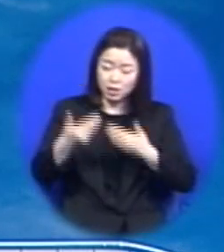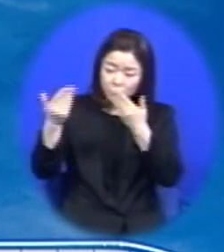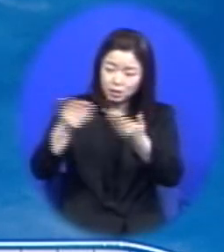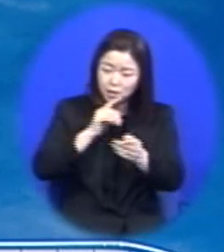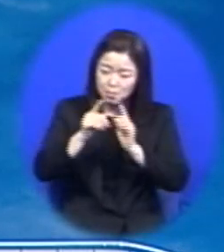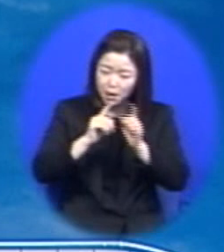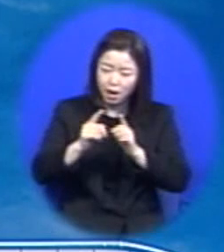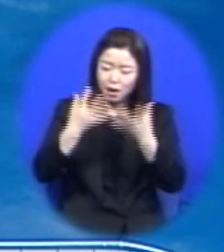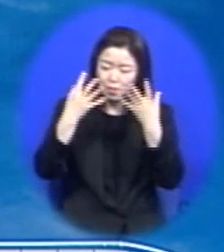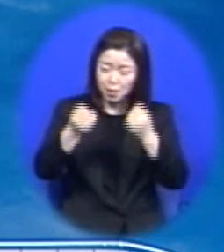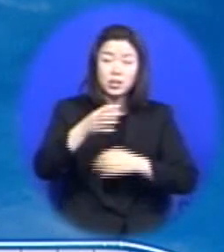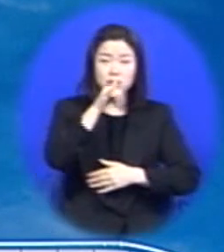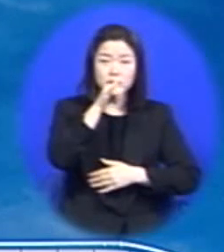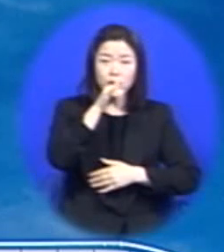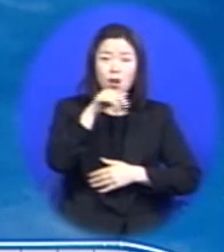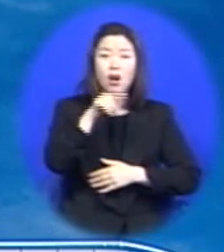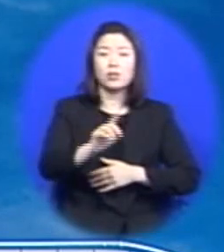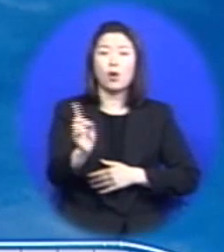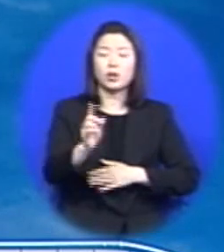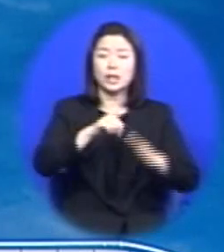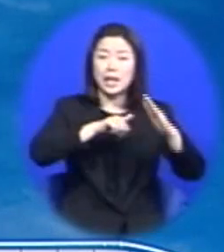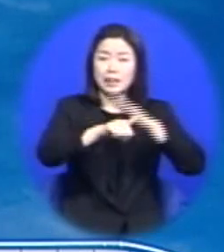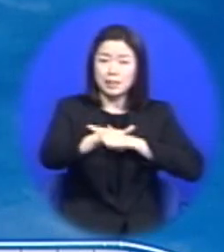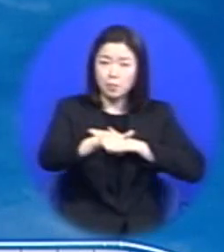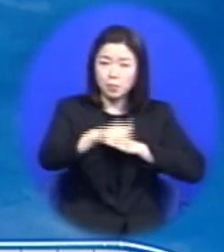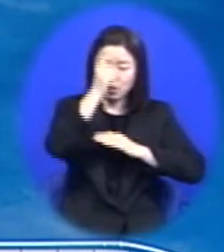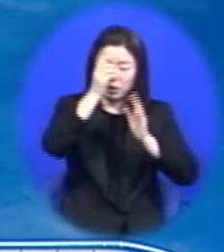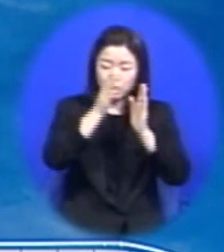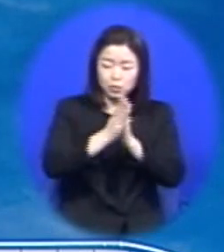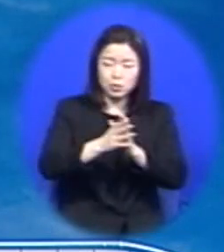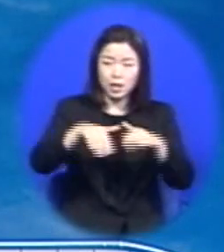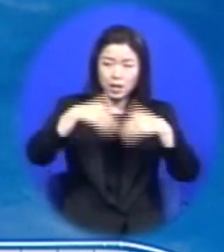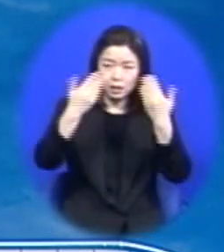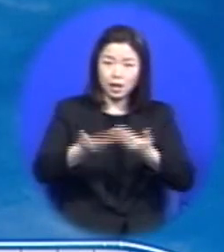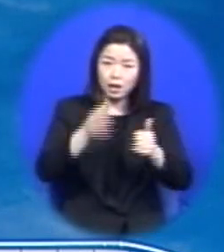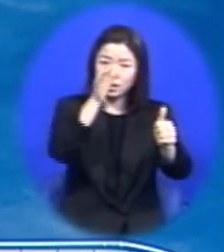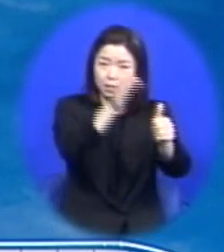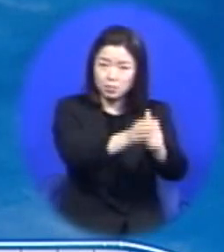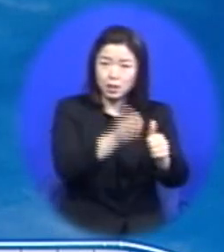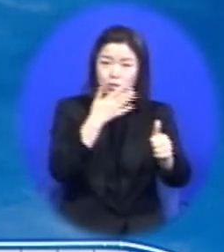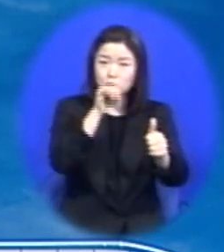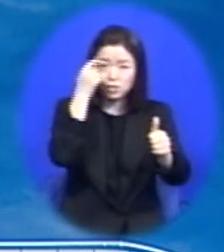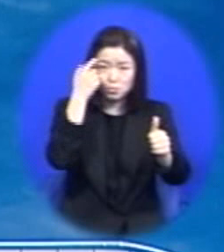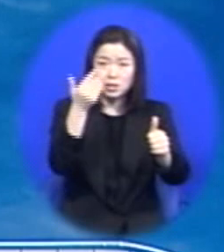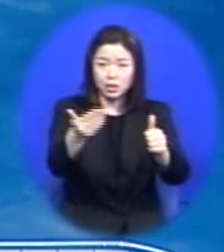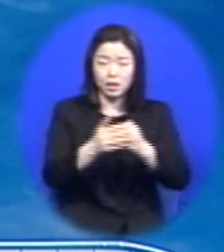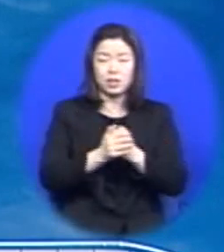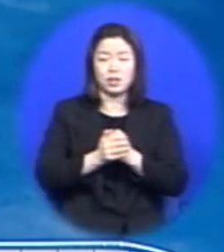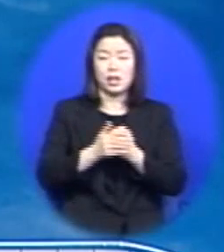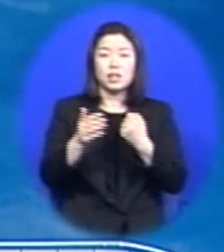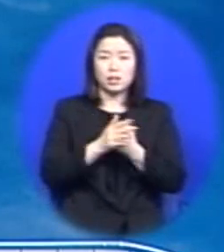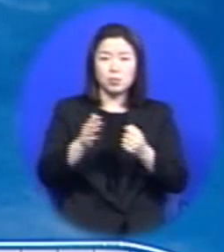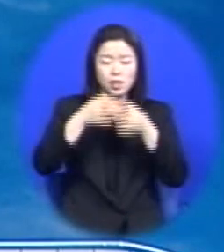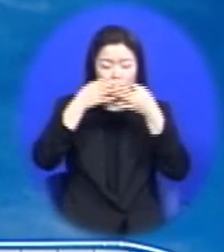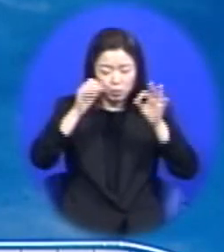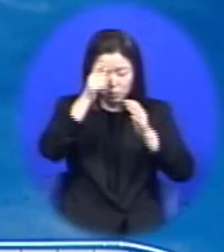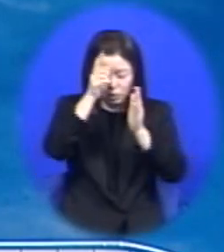많아요. 그걸 어떻게 대표기자의 기도로만 다 넘겨버립니까? 그래서 통성 기도를